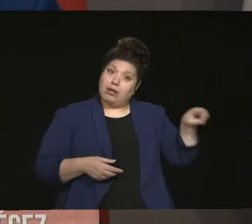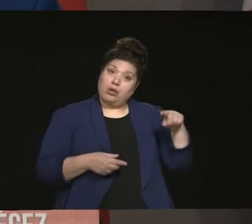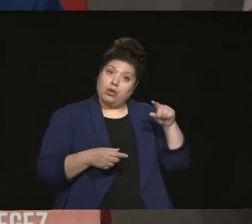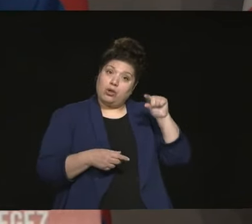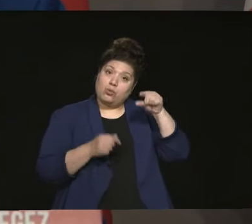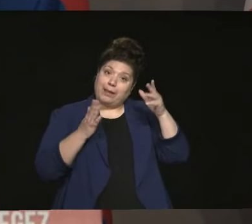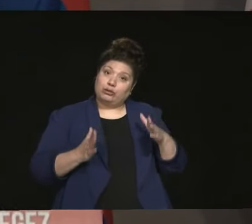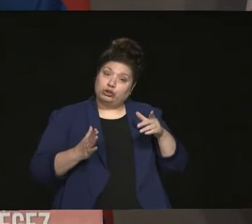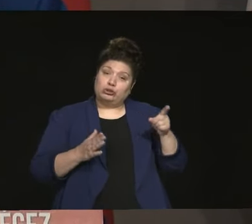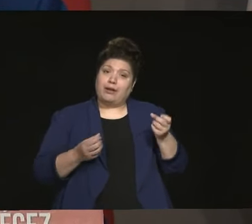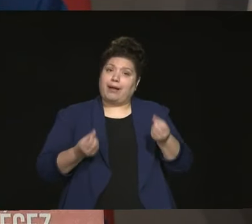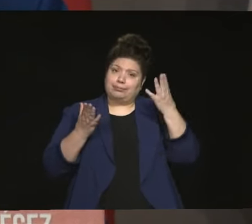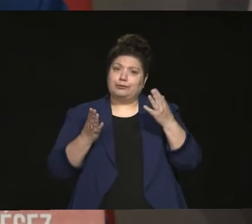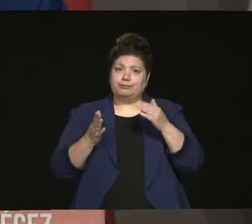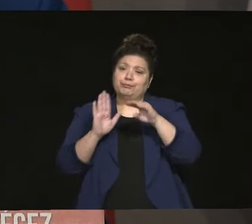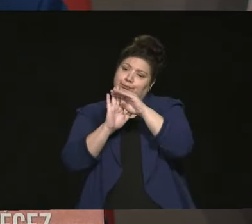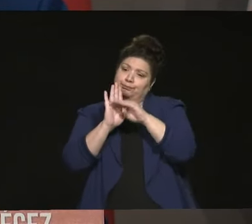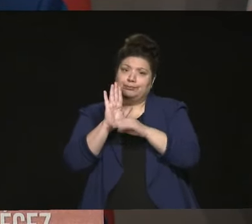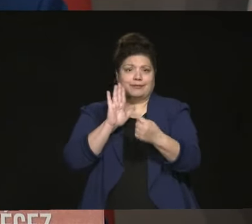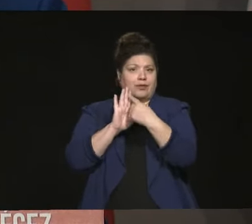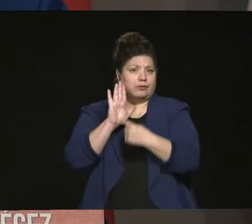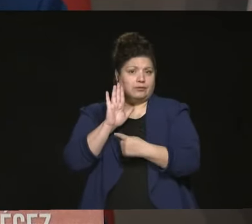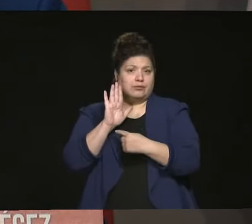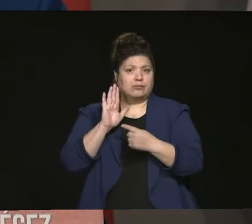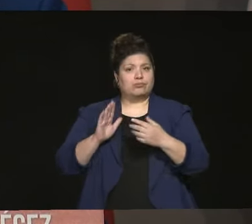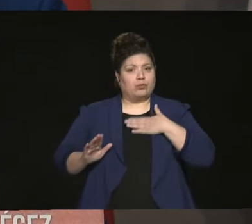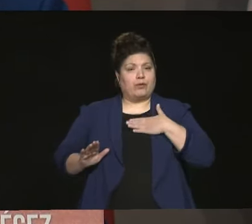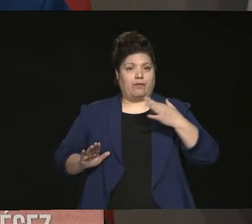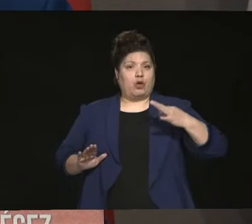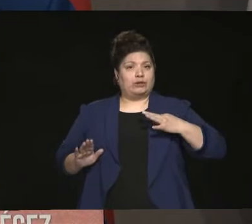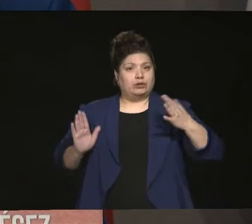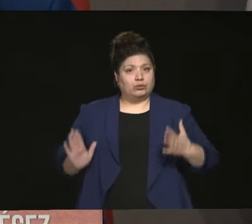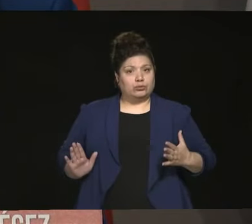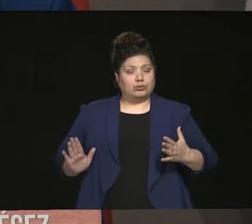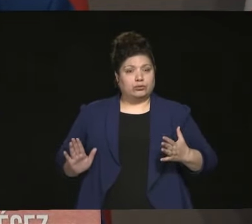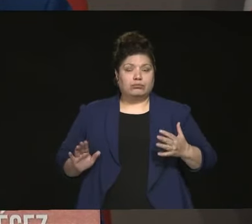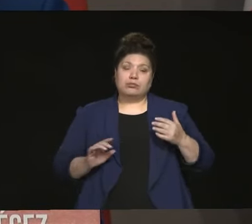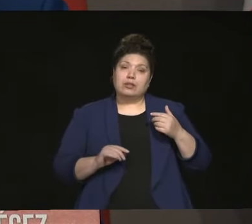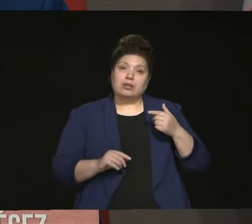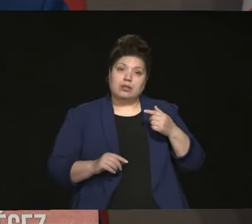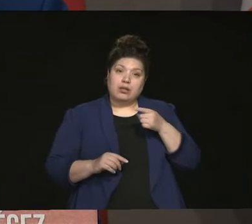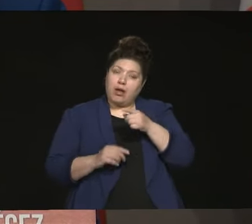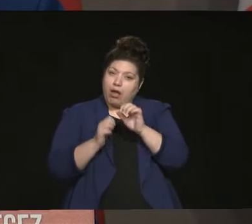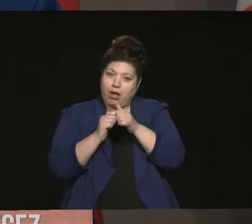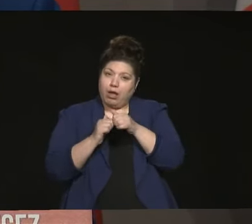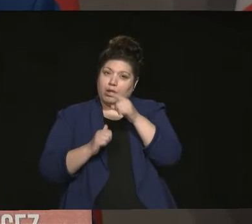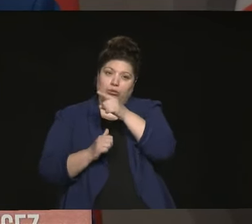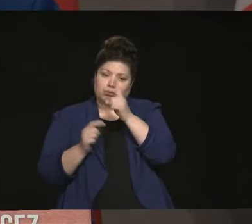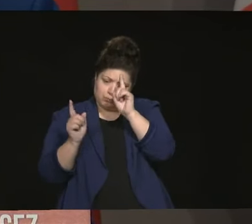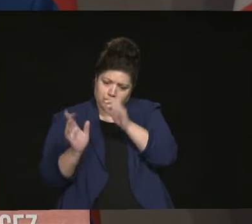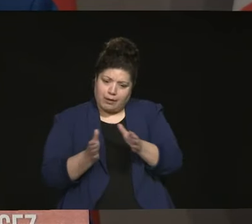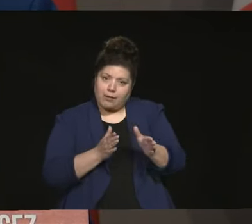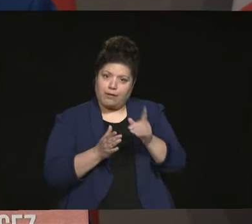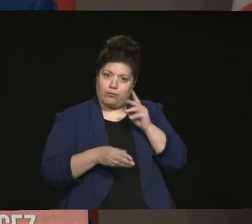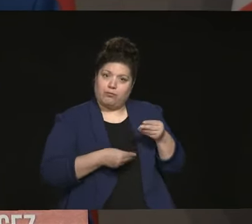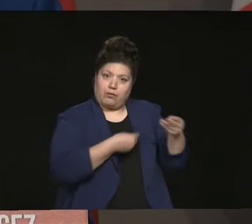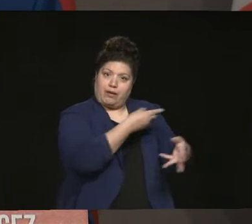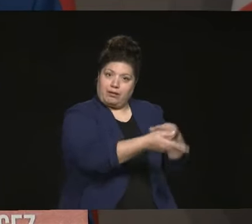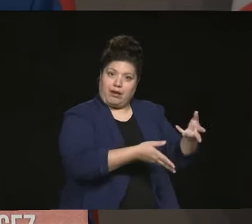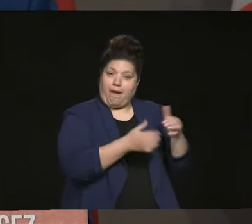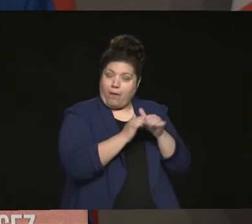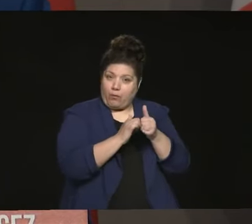And could you coordonner indicate l'offre how you pour plan to répondre aux besoins coordinate du the Québec? offer Je to ne sais pas meet si vous pouvez Quebec's déjà nous needs? donner des exemples I'm qui not ont sure été if you can faits give jusqu'à us maintenant. examples of what's already been